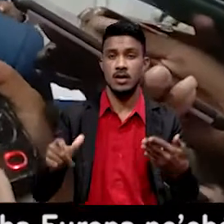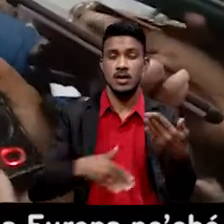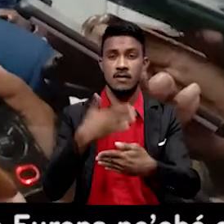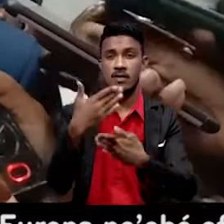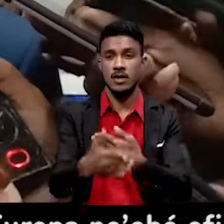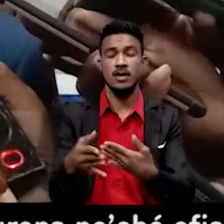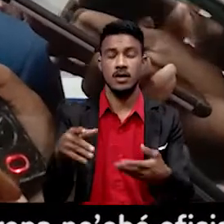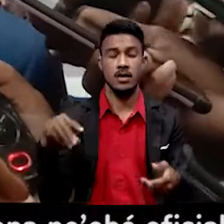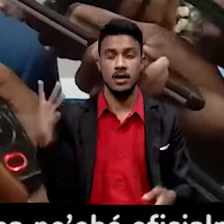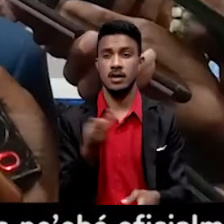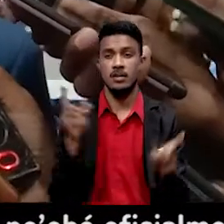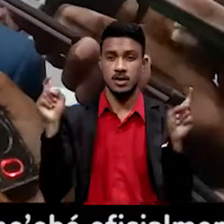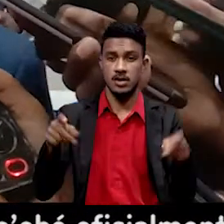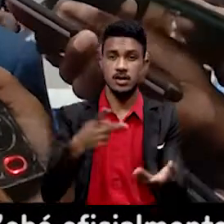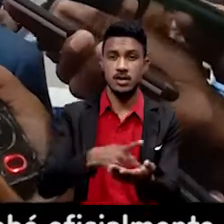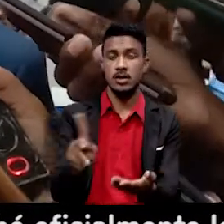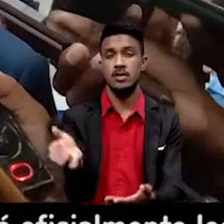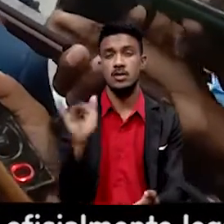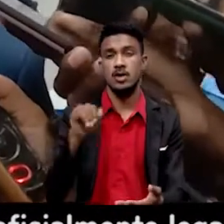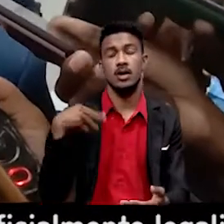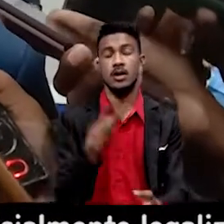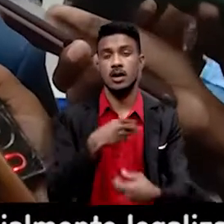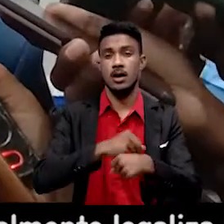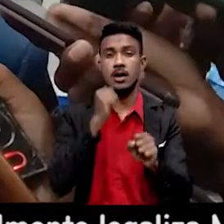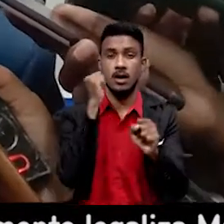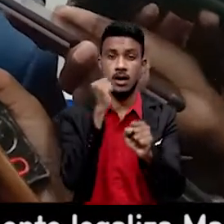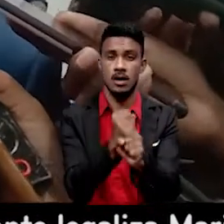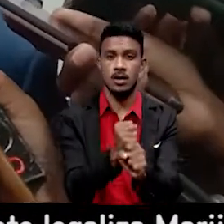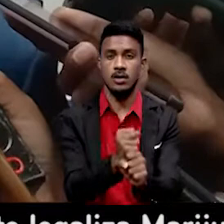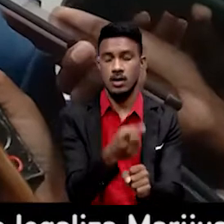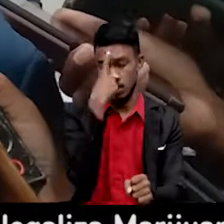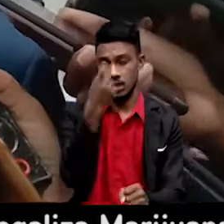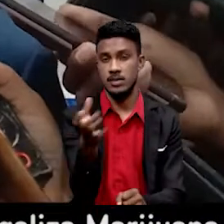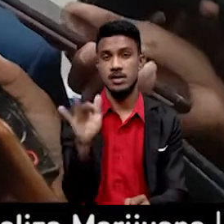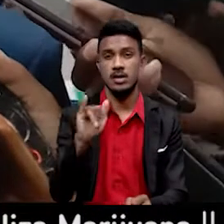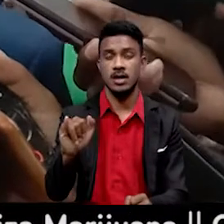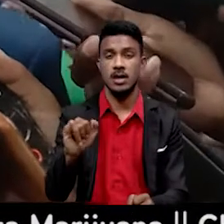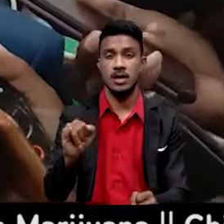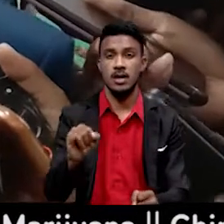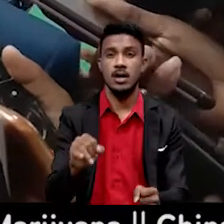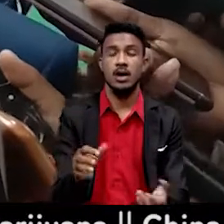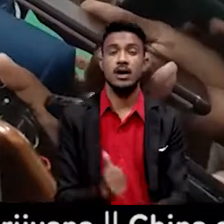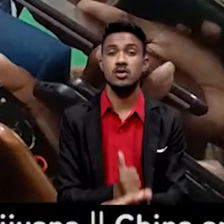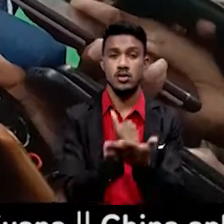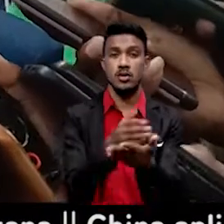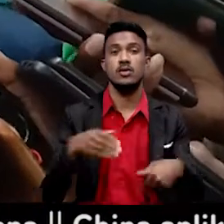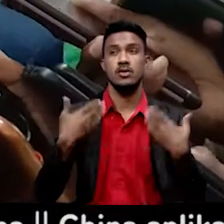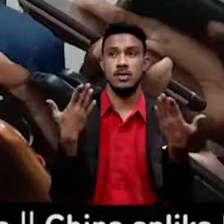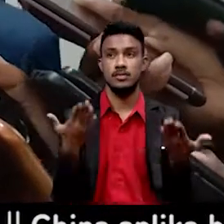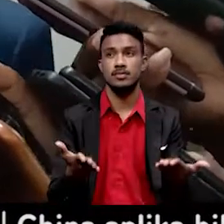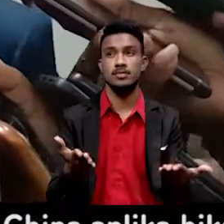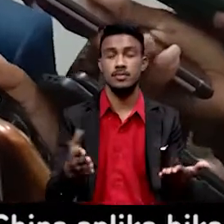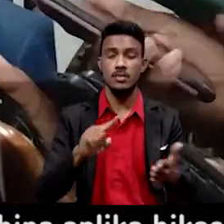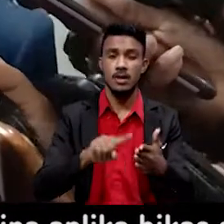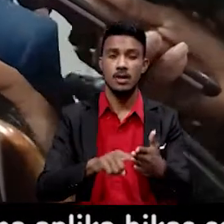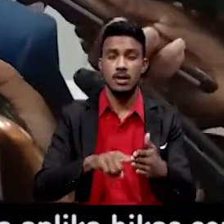lah kita untuk pemerintah kan kita halo fatia nih taman ini non tanti nafat kita sudah atau sama dari fatia nih dari kita masih